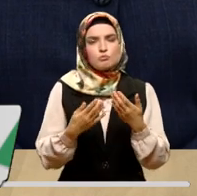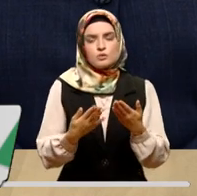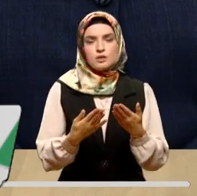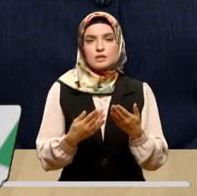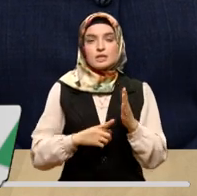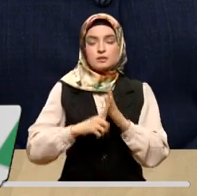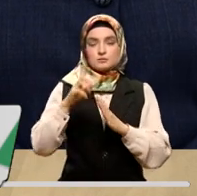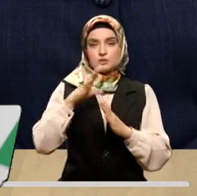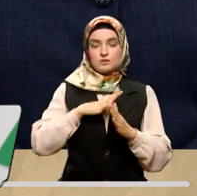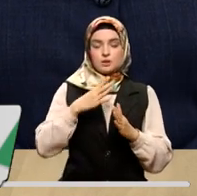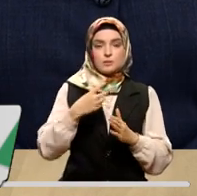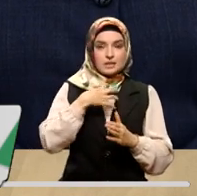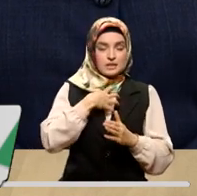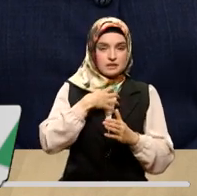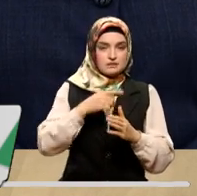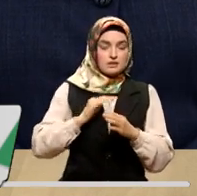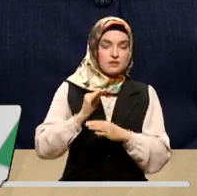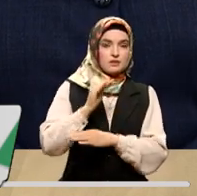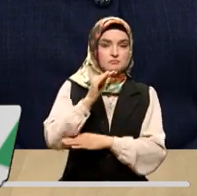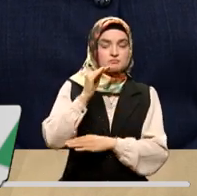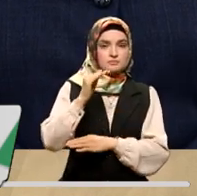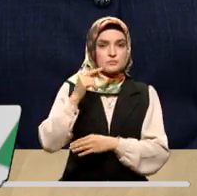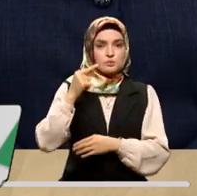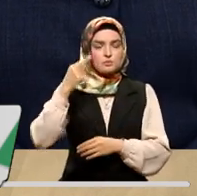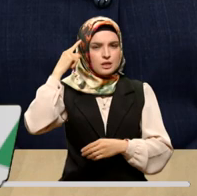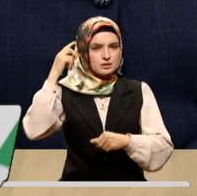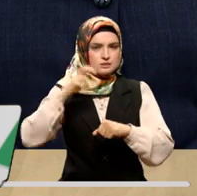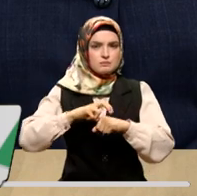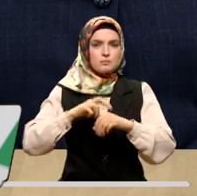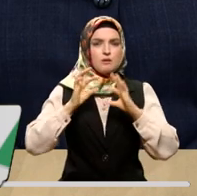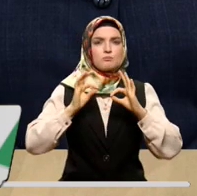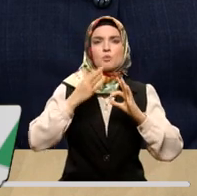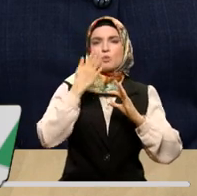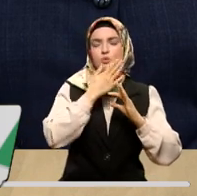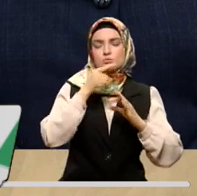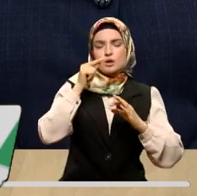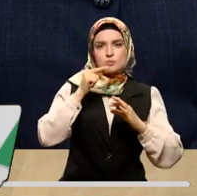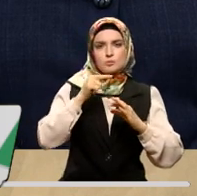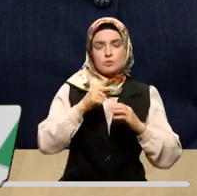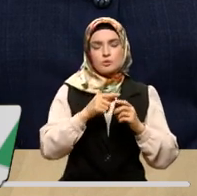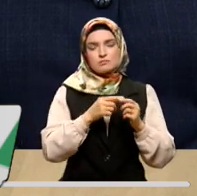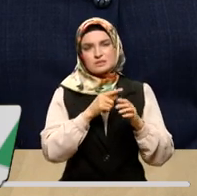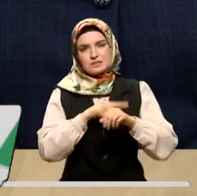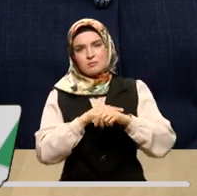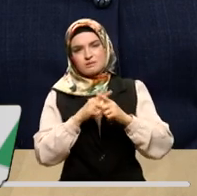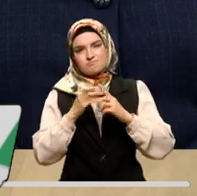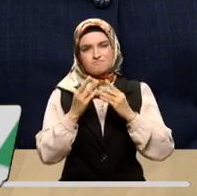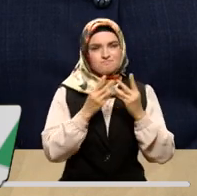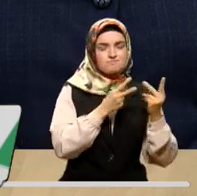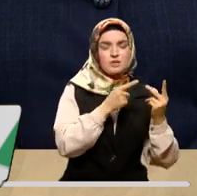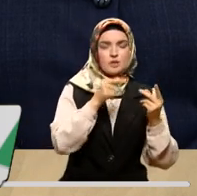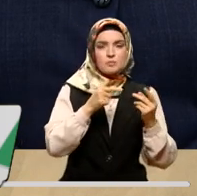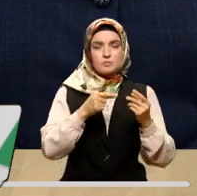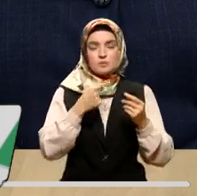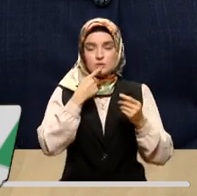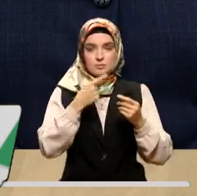ben kendi hayat serüvenimden hatırladığım hep okuduk ama o kronolojik sırayla. Hadis-i şerifleri hep öğrendik ama hadis